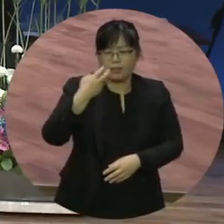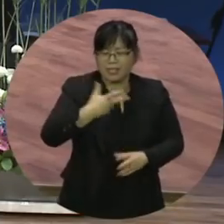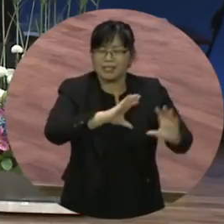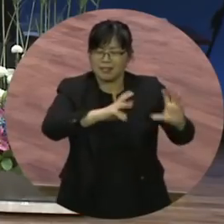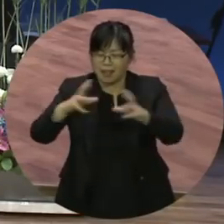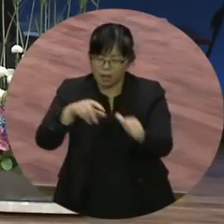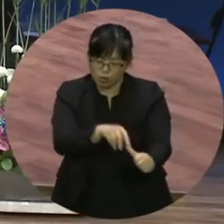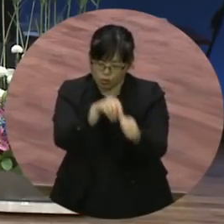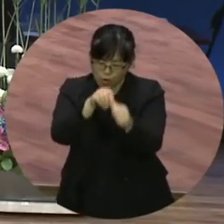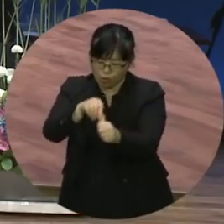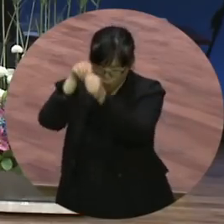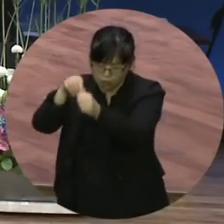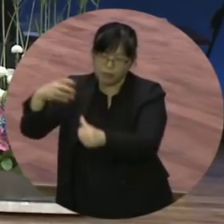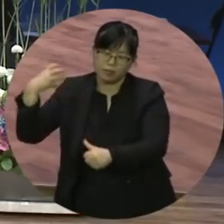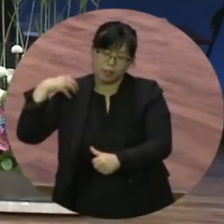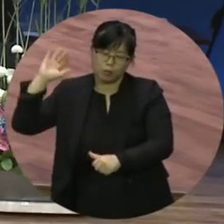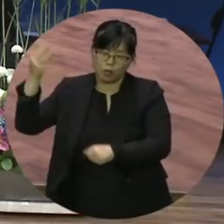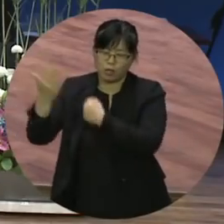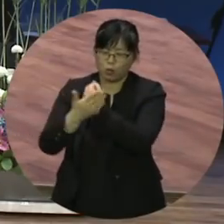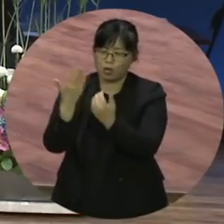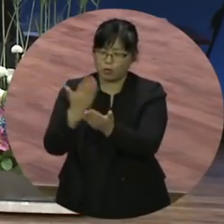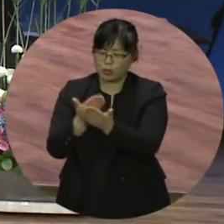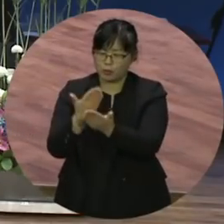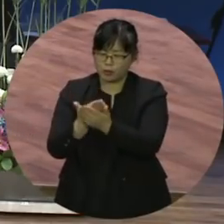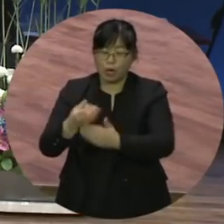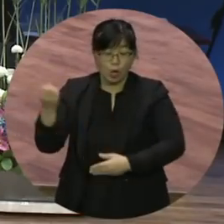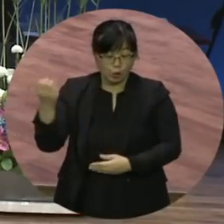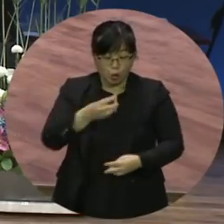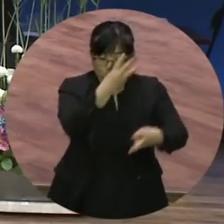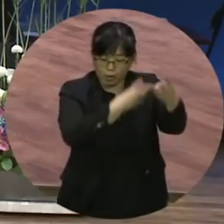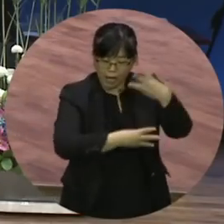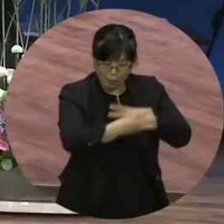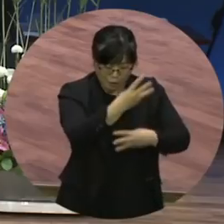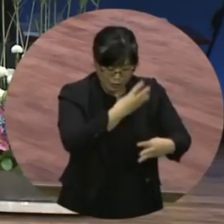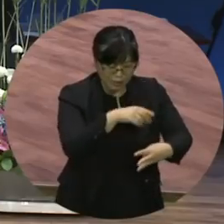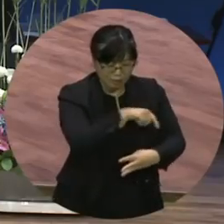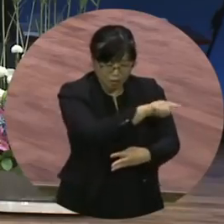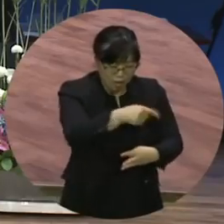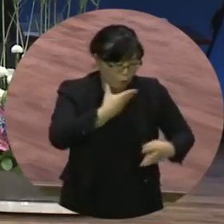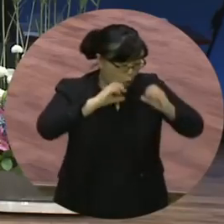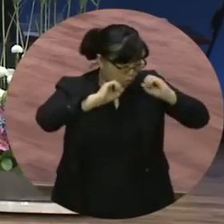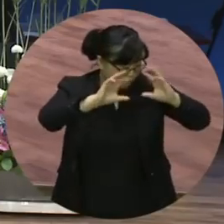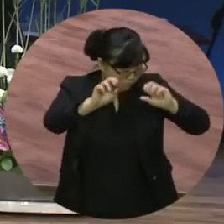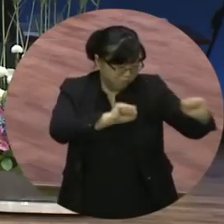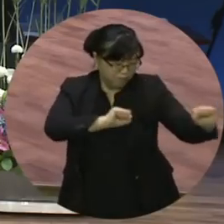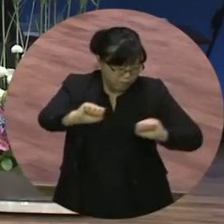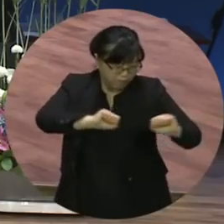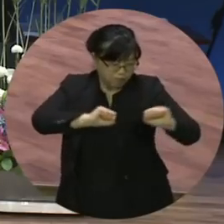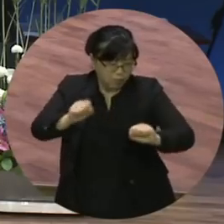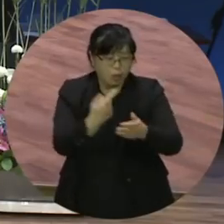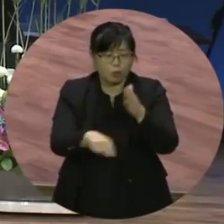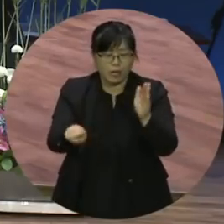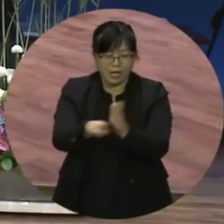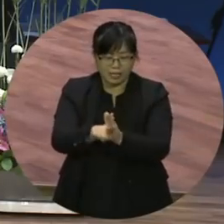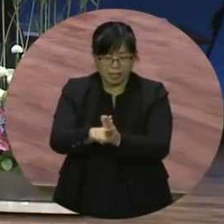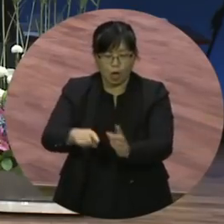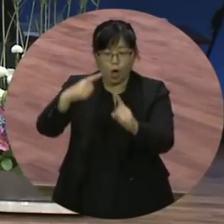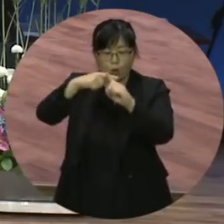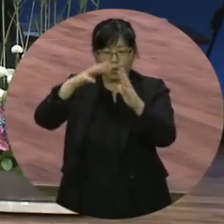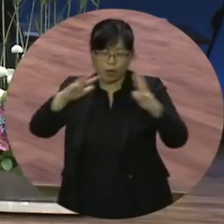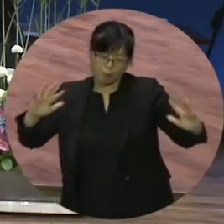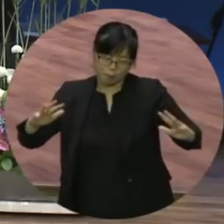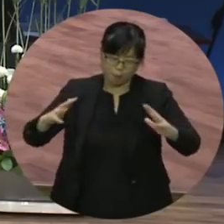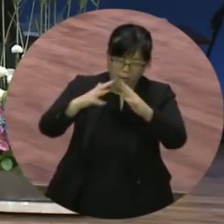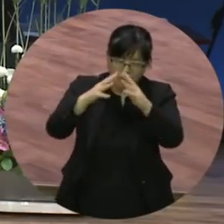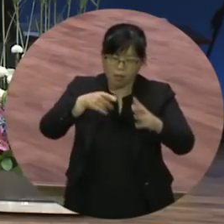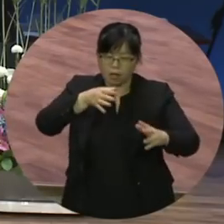바톤을 이어나갈 우리 남남들이 마음껏 복음을 전할 수 있도록 성전을 헌당하게 하여 주시옵소서. 예언의 모든